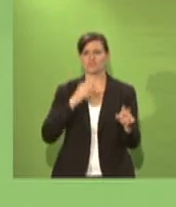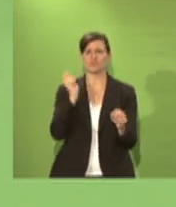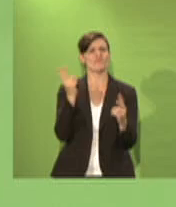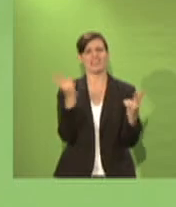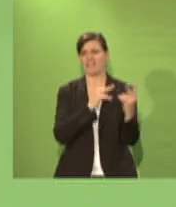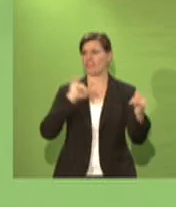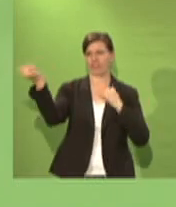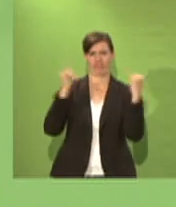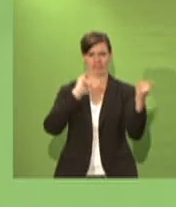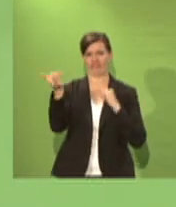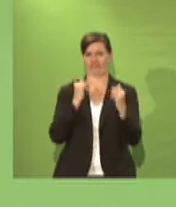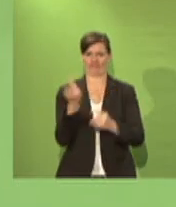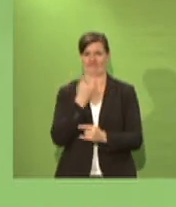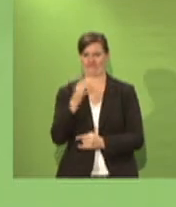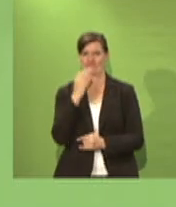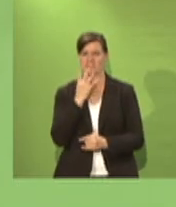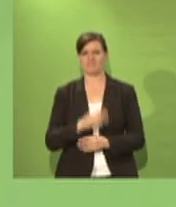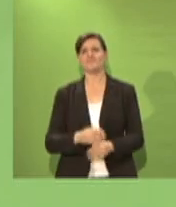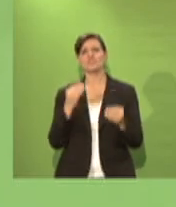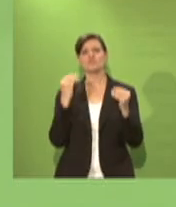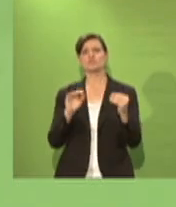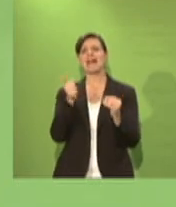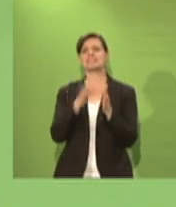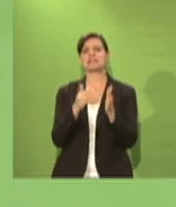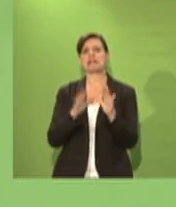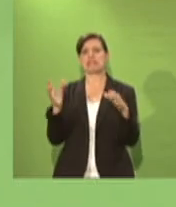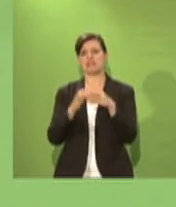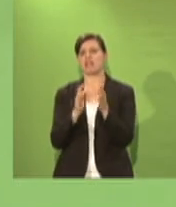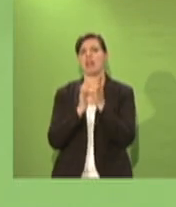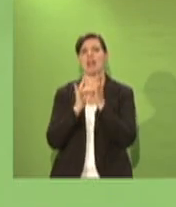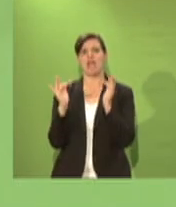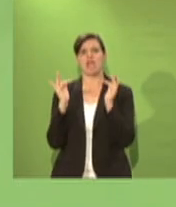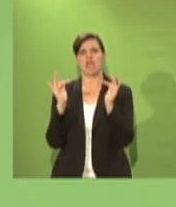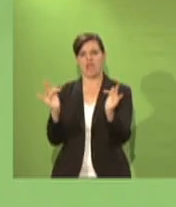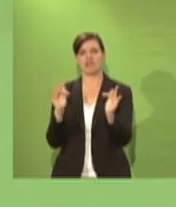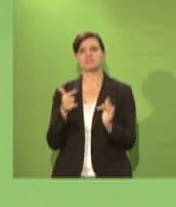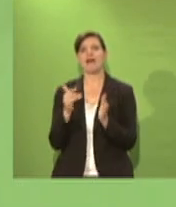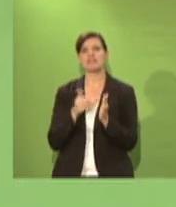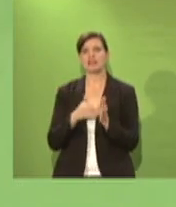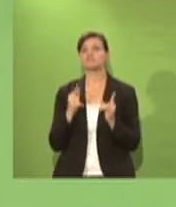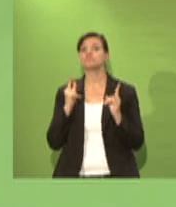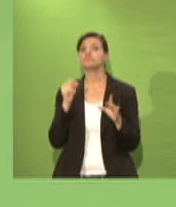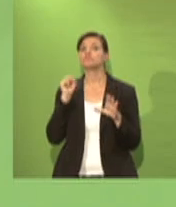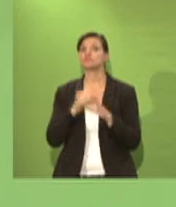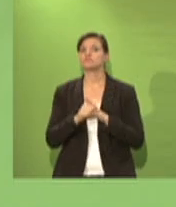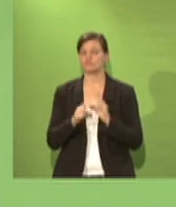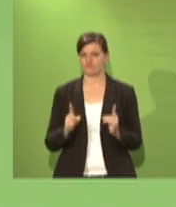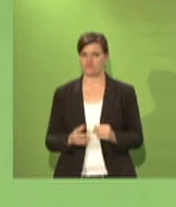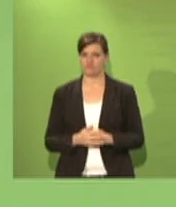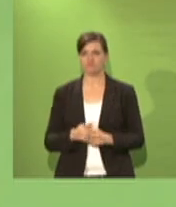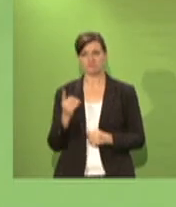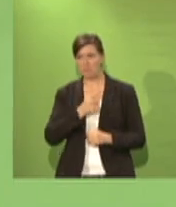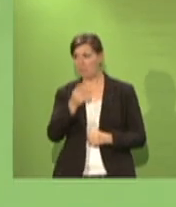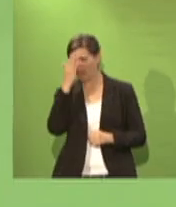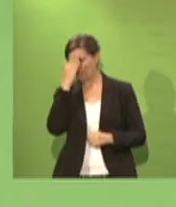Zugfahrten erleben wir, dass die erste Klasse fast oder komplett leer ist, wohingegen die zweite Klasse überfüllt ist. Ich weiß nicht, ob ihr